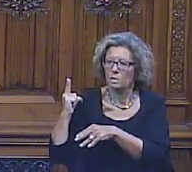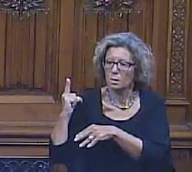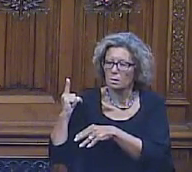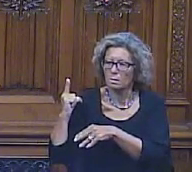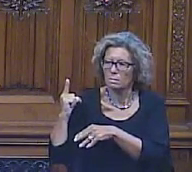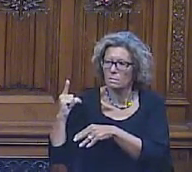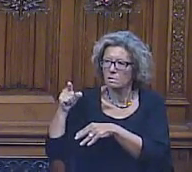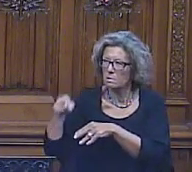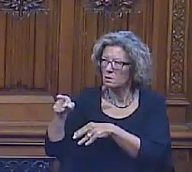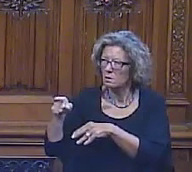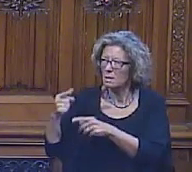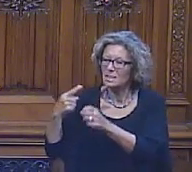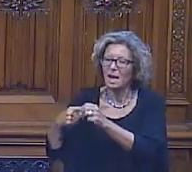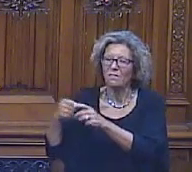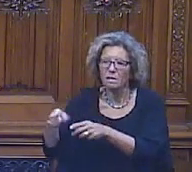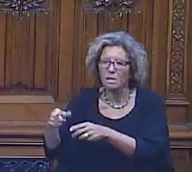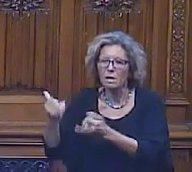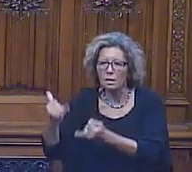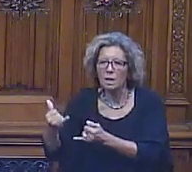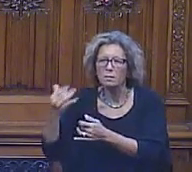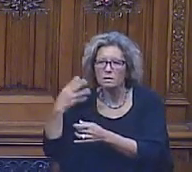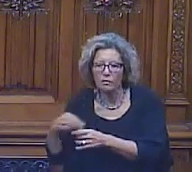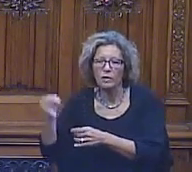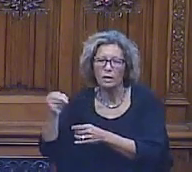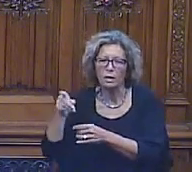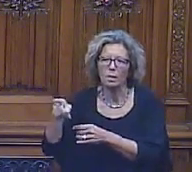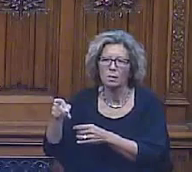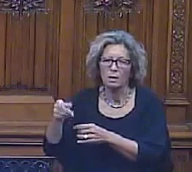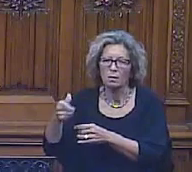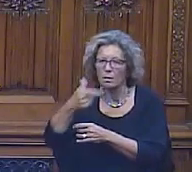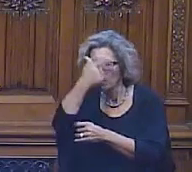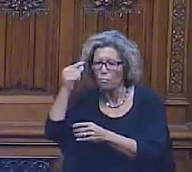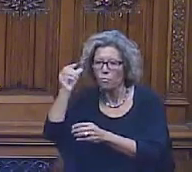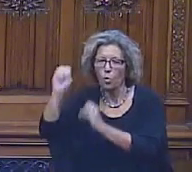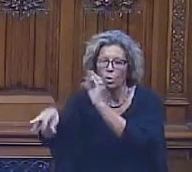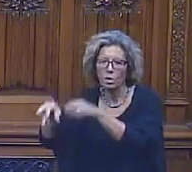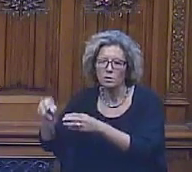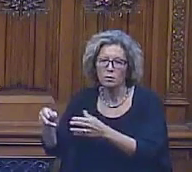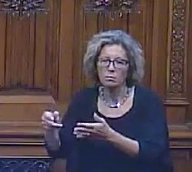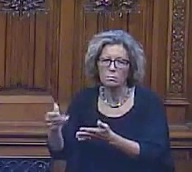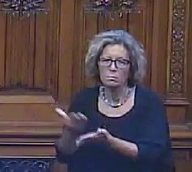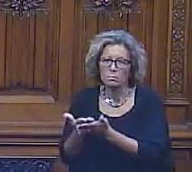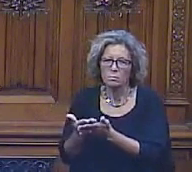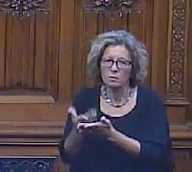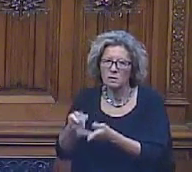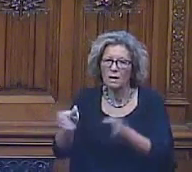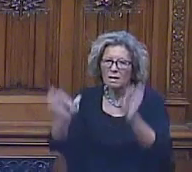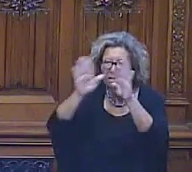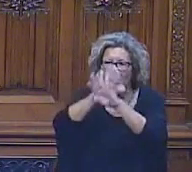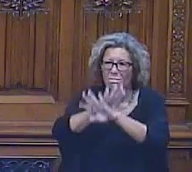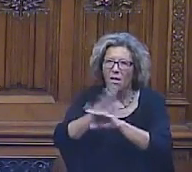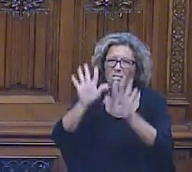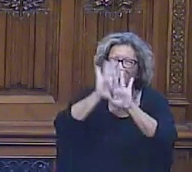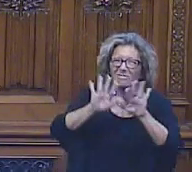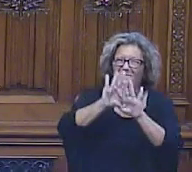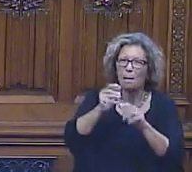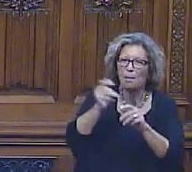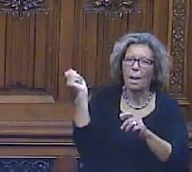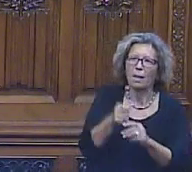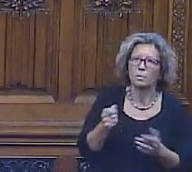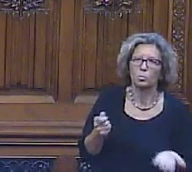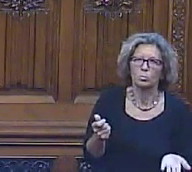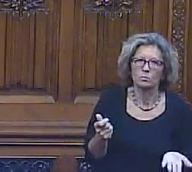ich, ist dieses Quartier jetzt wieder bevölkert in einer Nacht- und Nebelaktion.